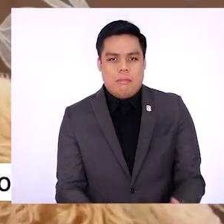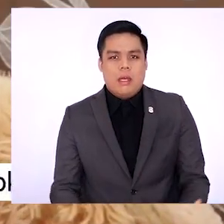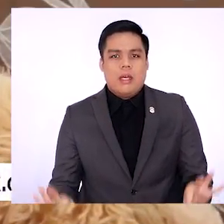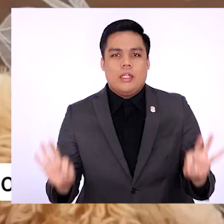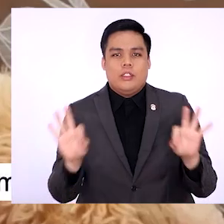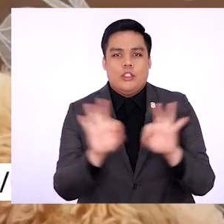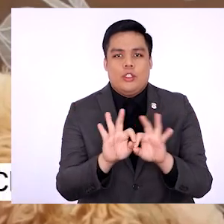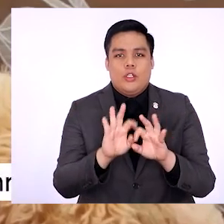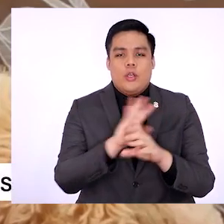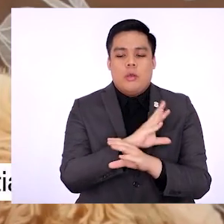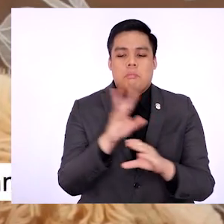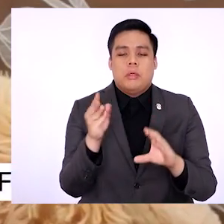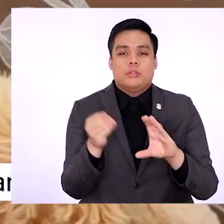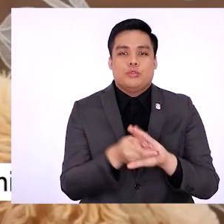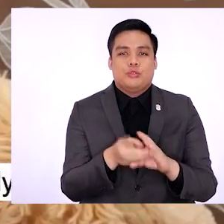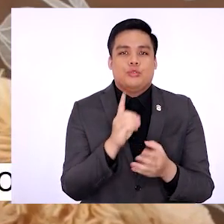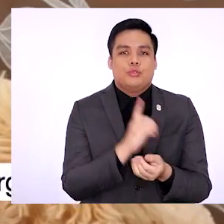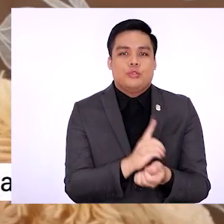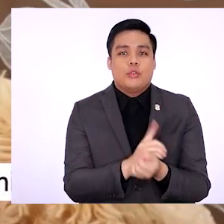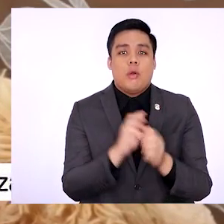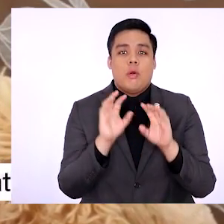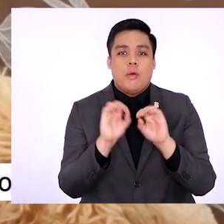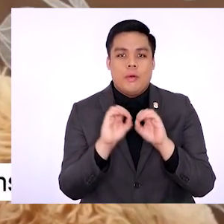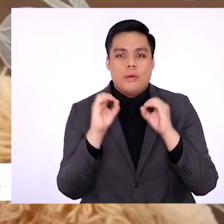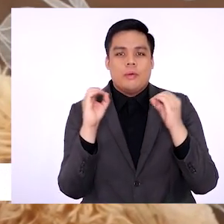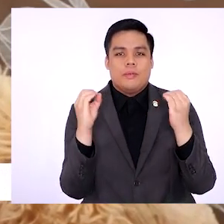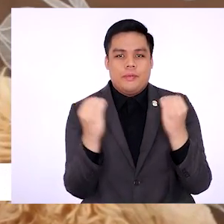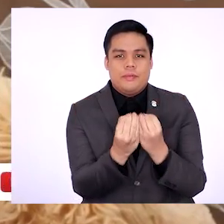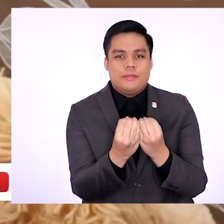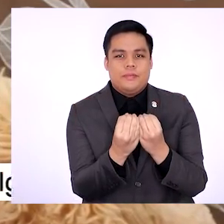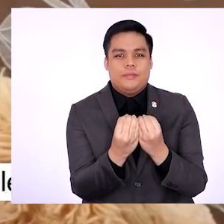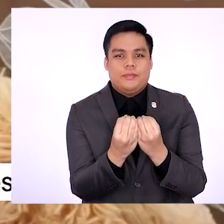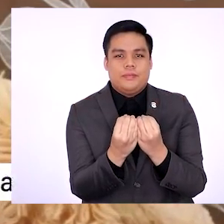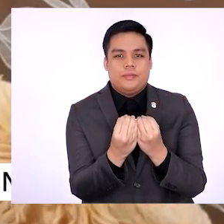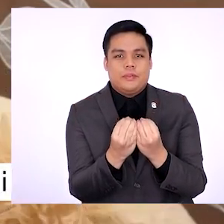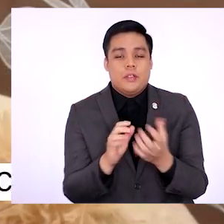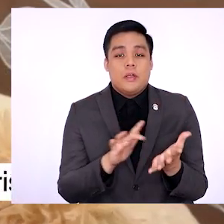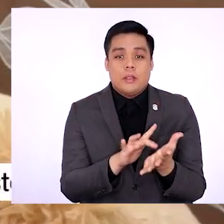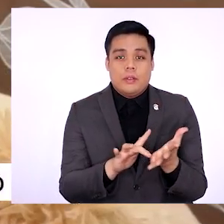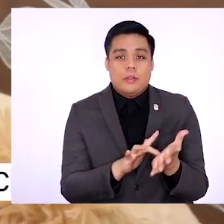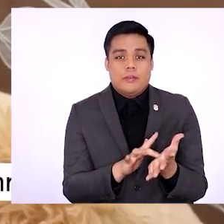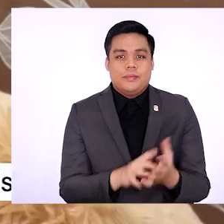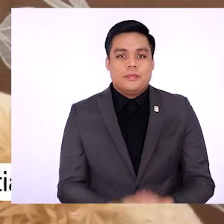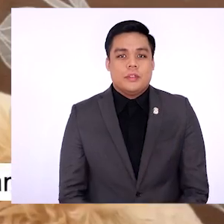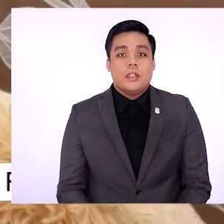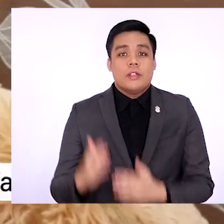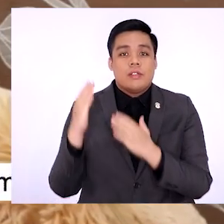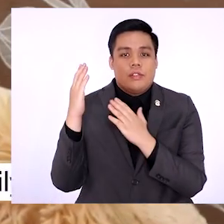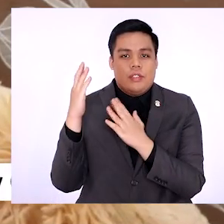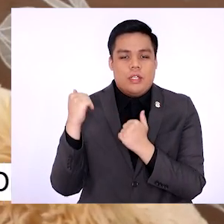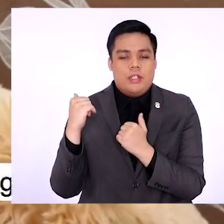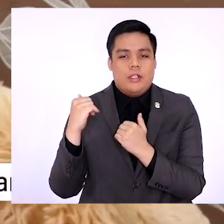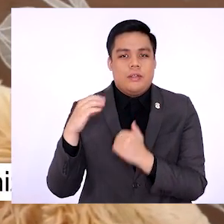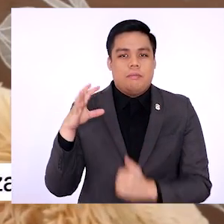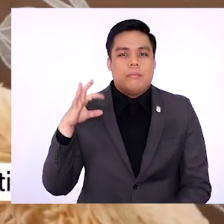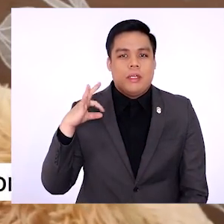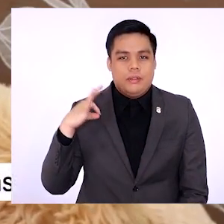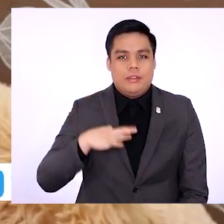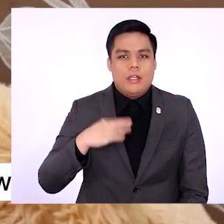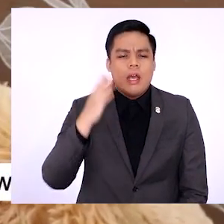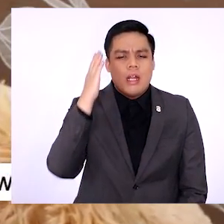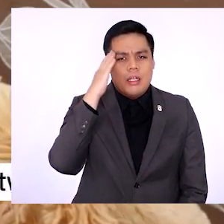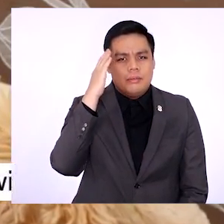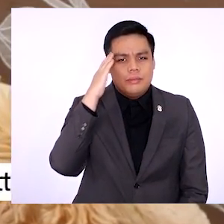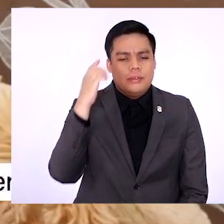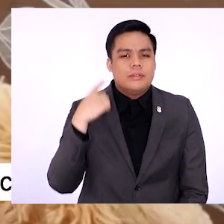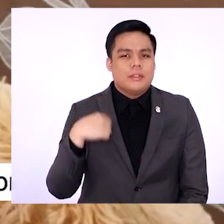ng participation ng mga doktor, yung kapisanan ng mga nasa medisina. Ay sana ito'y maging pakinabang. Alam naman